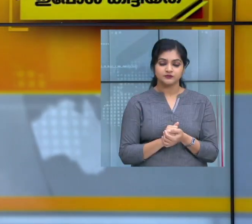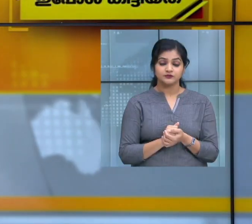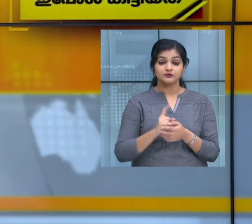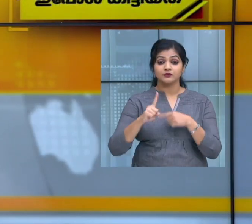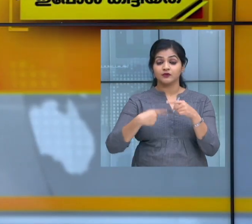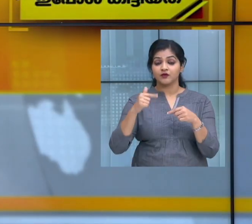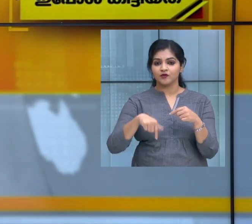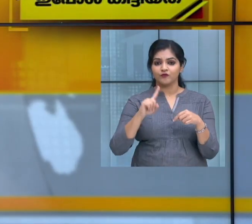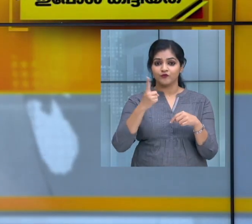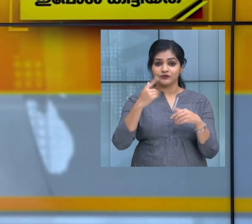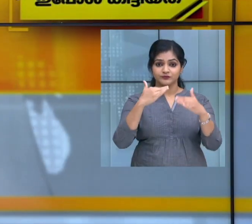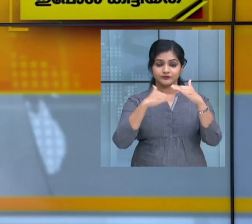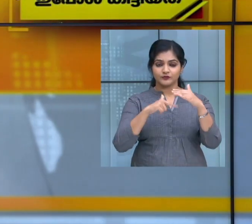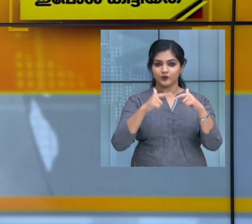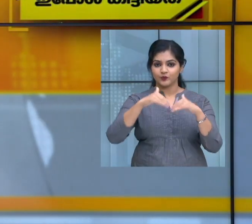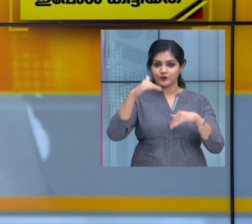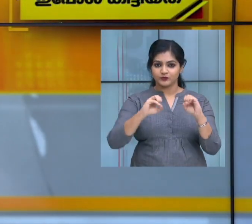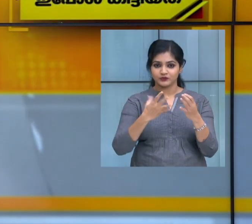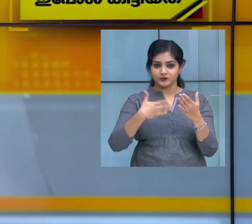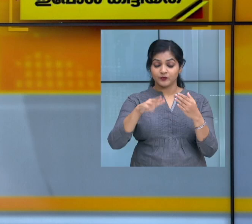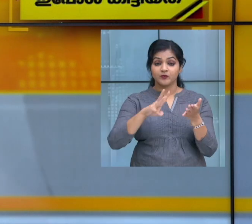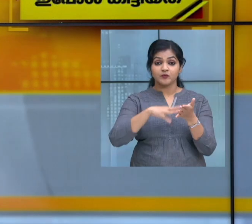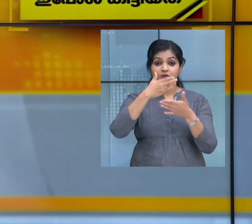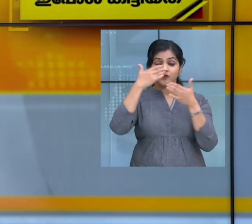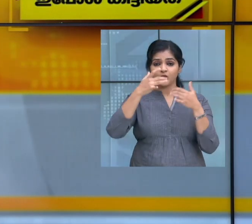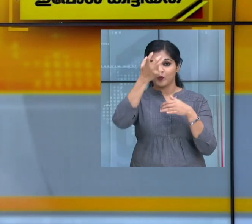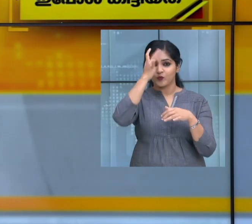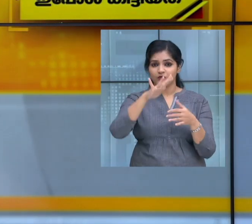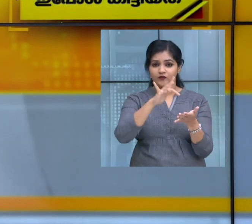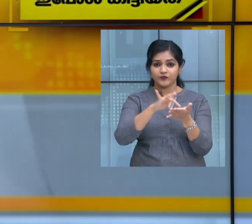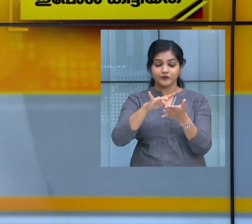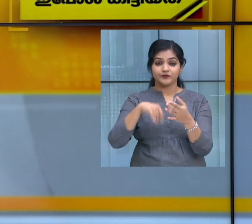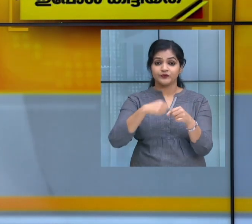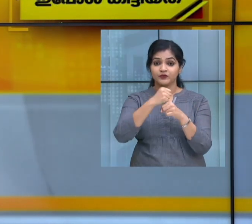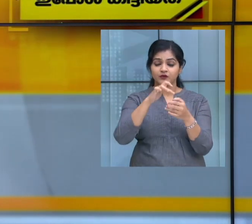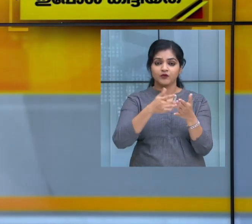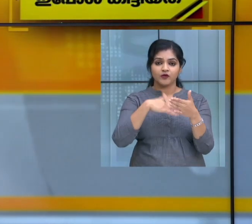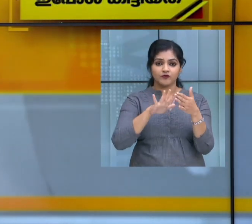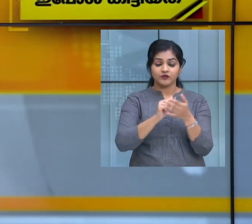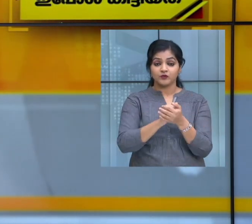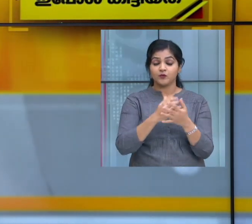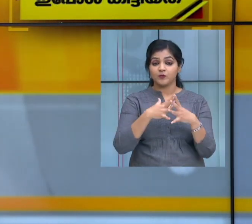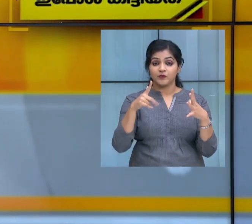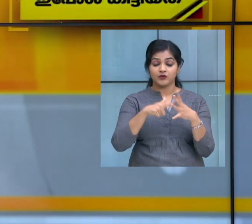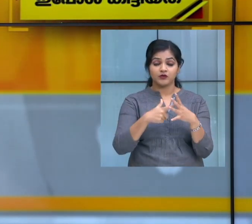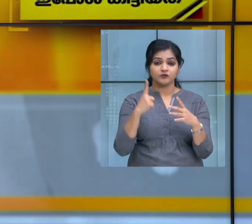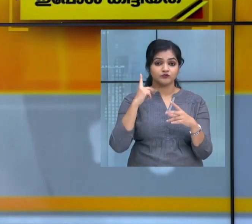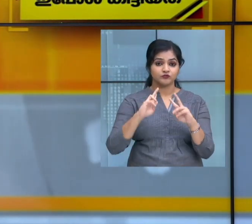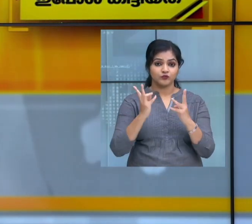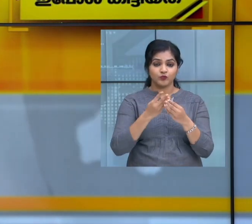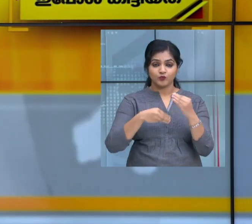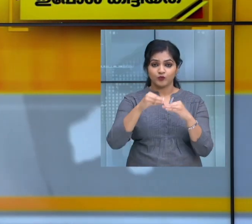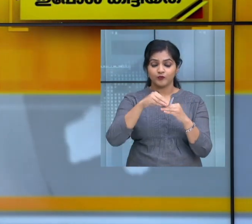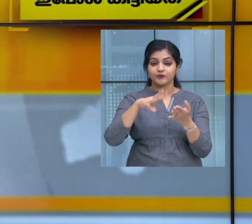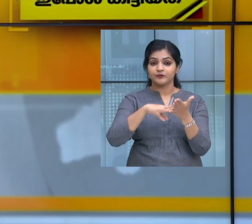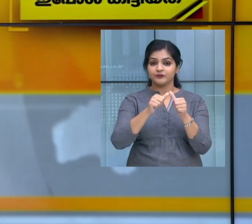നാളെ 1ാം ഘട്ട വോട്ടെടുപ്പ് നടക്കുന്നതിൽ മാവോയിസ്റ്റ് ബാധിത മേഖലയായ ഗഡ്ചിരോളിയുമുണ്ട്. അതീവ സുരക്ഷയിലാണ് മഹാരാഷ്ട്രയിലെ